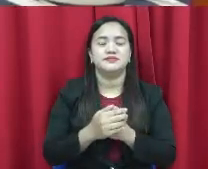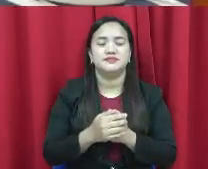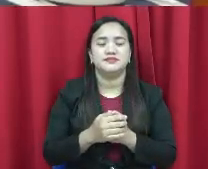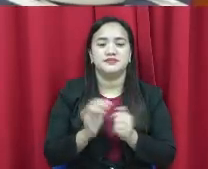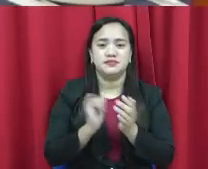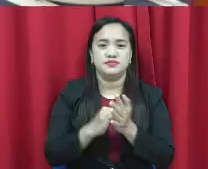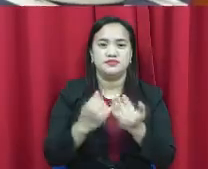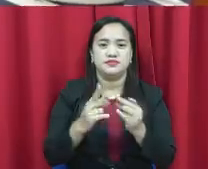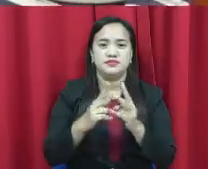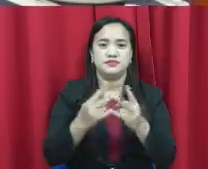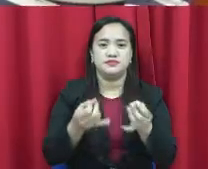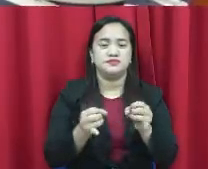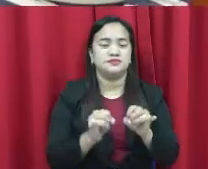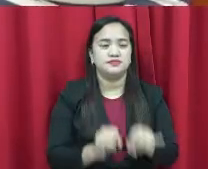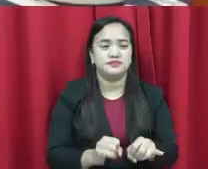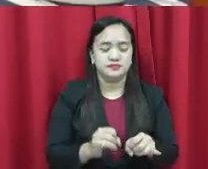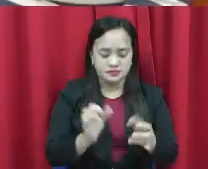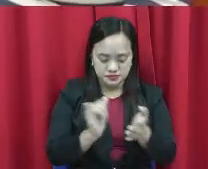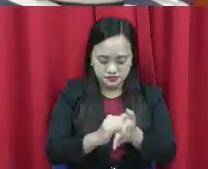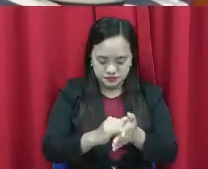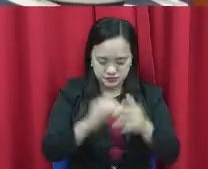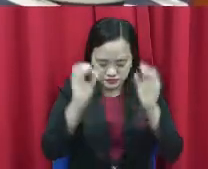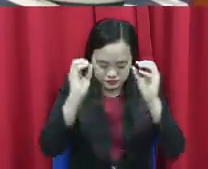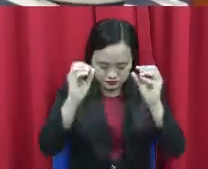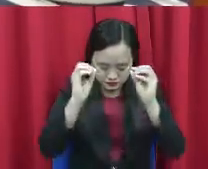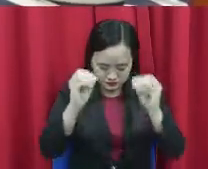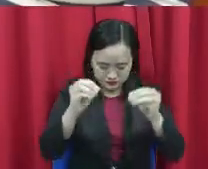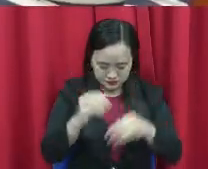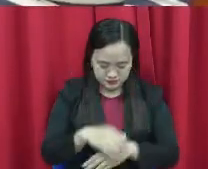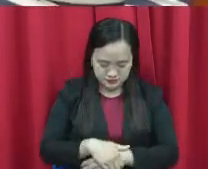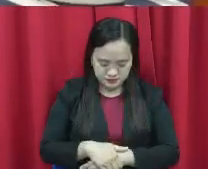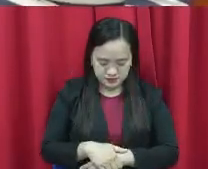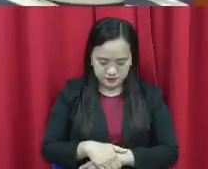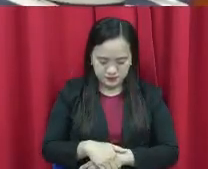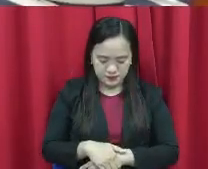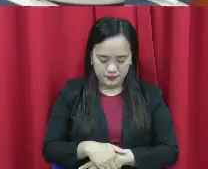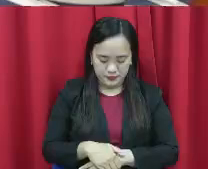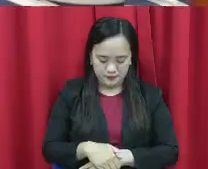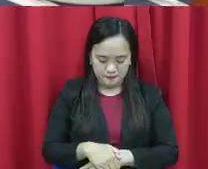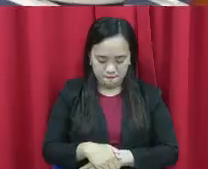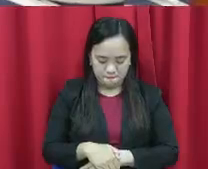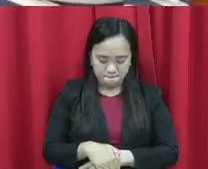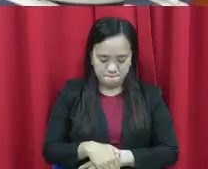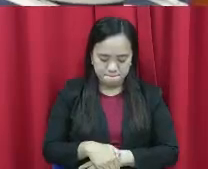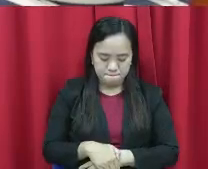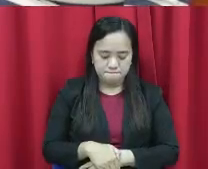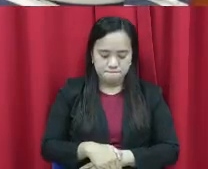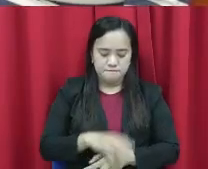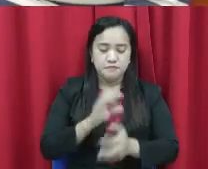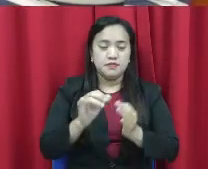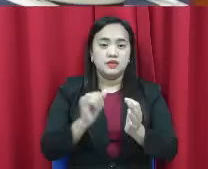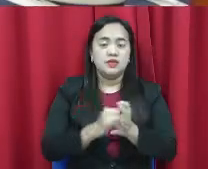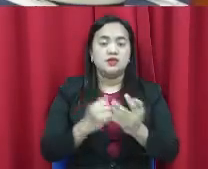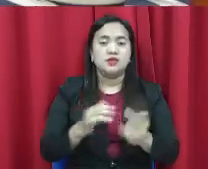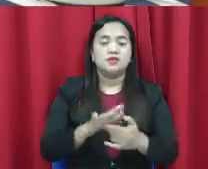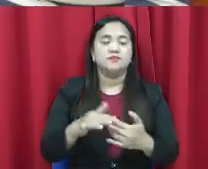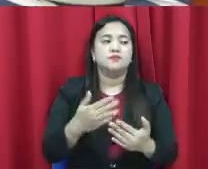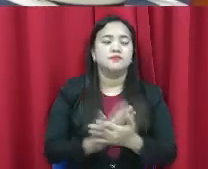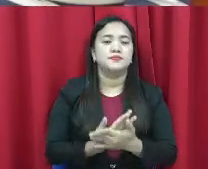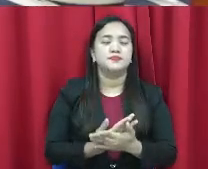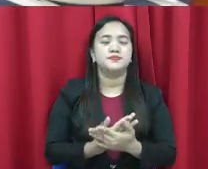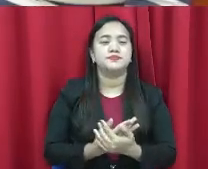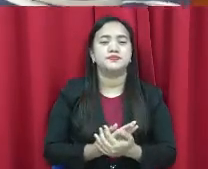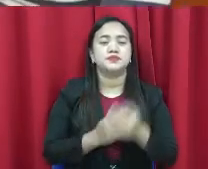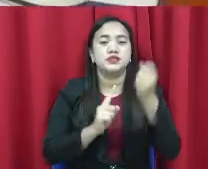nung mensahe na itinuro ni Pastor at ipinahayag ni Pastor na kung talagang magsisimula talaga sa lalaki at before